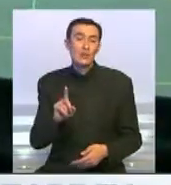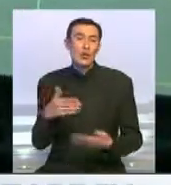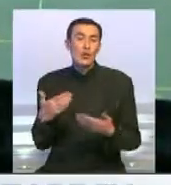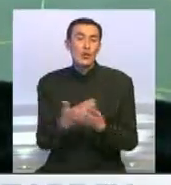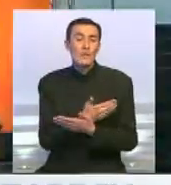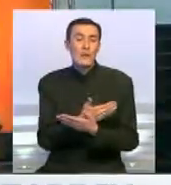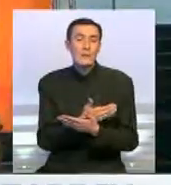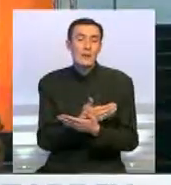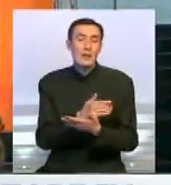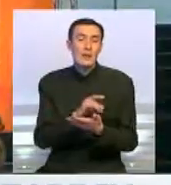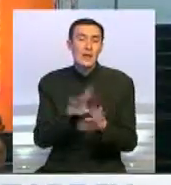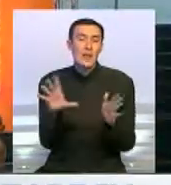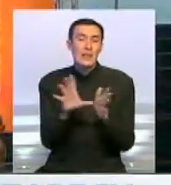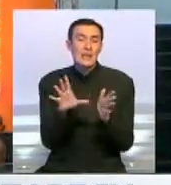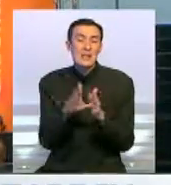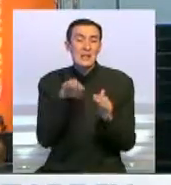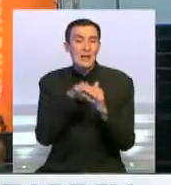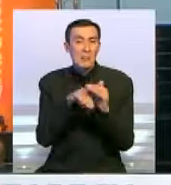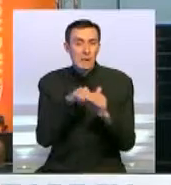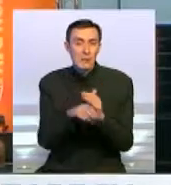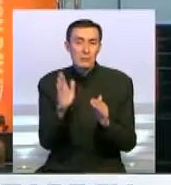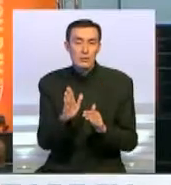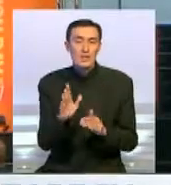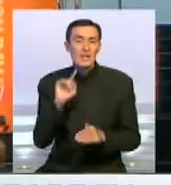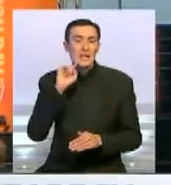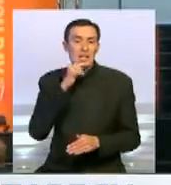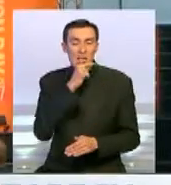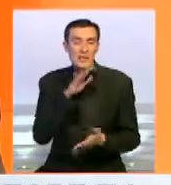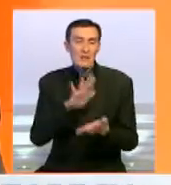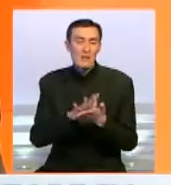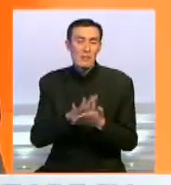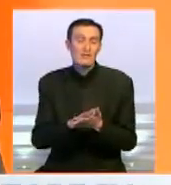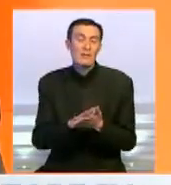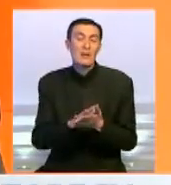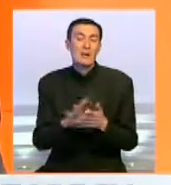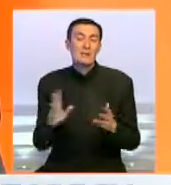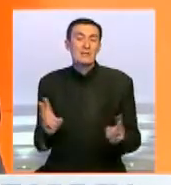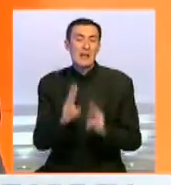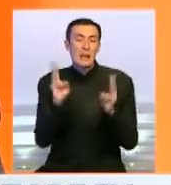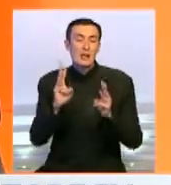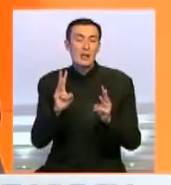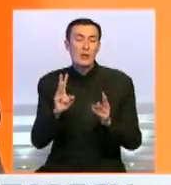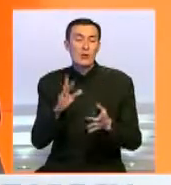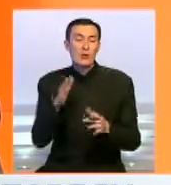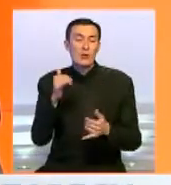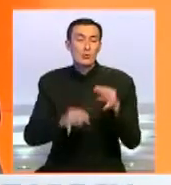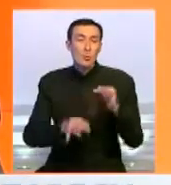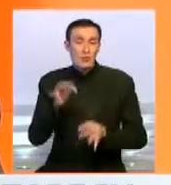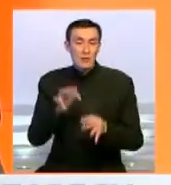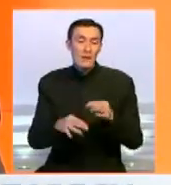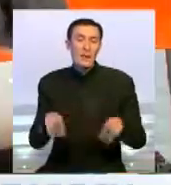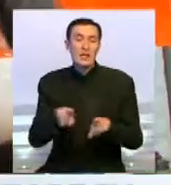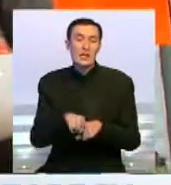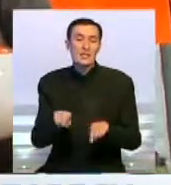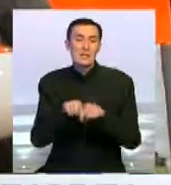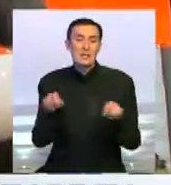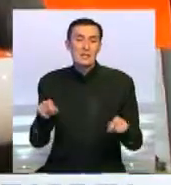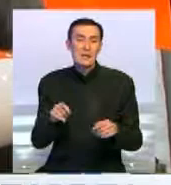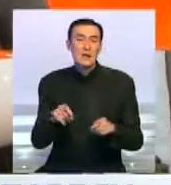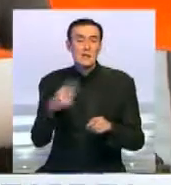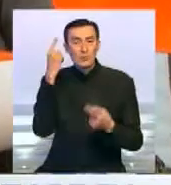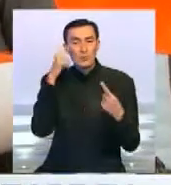новая система энергонакопления приведет к сокращению выбросов продуктов сгорания топлива в воздухе и на земле, а также созданию более